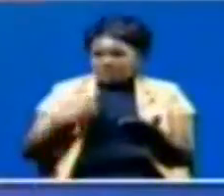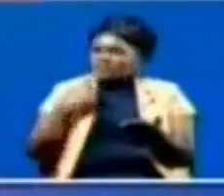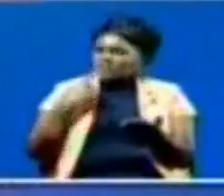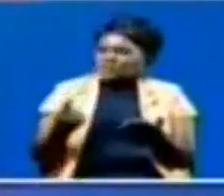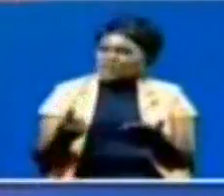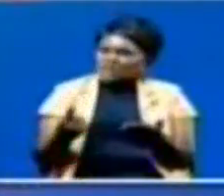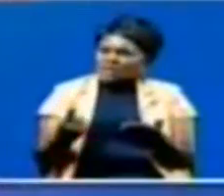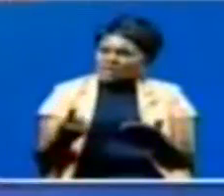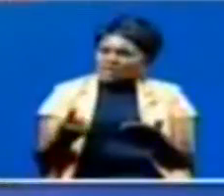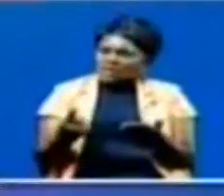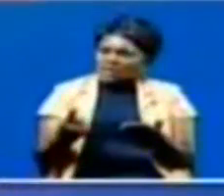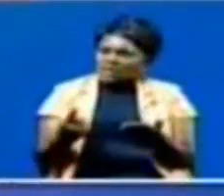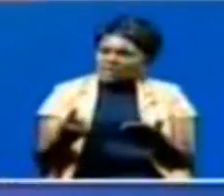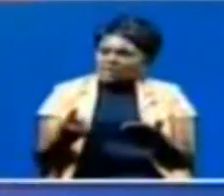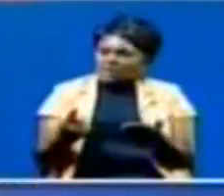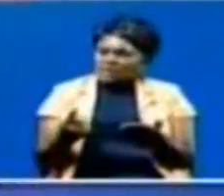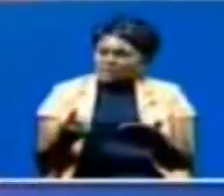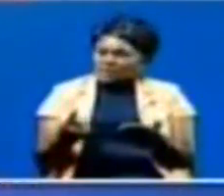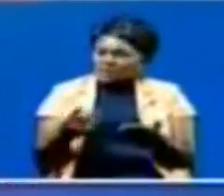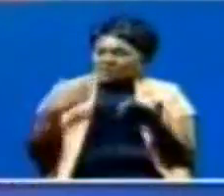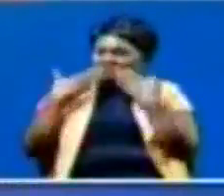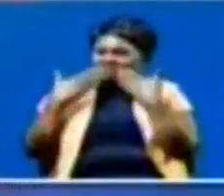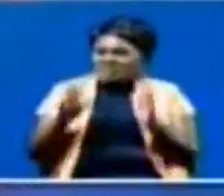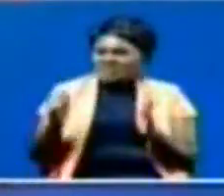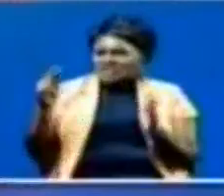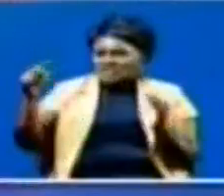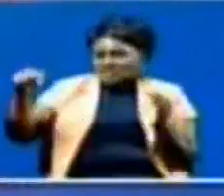nakwambia ukipenda boga, penda pia na uwalake. Tumekamilisha